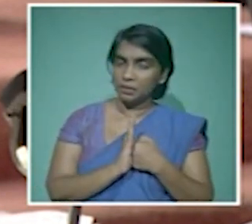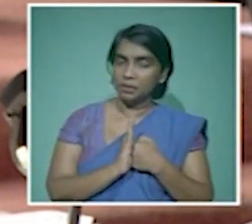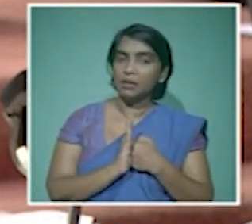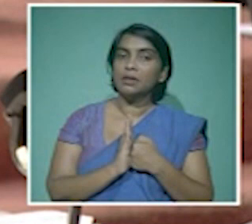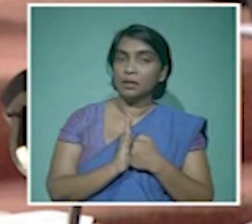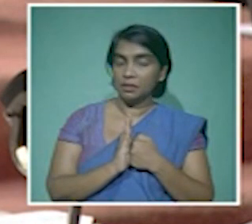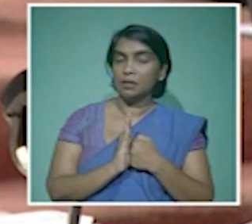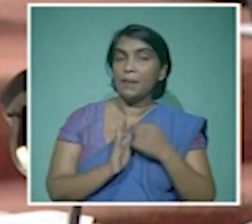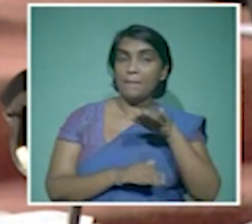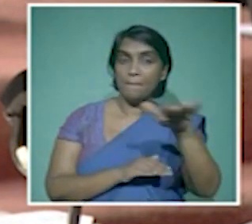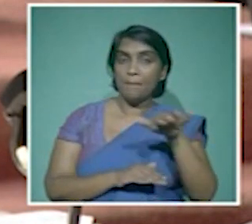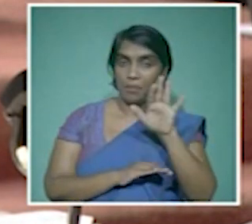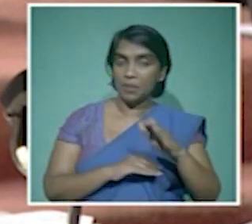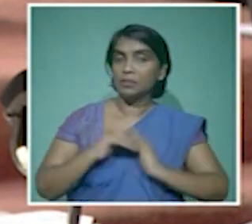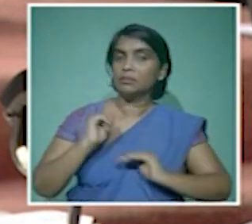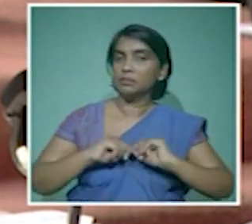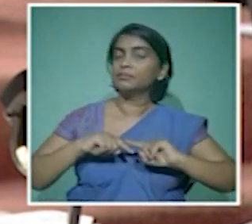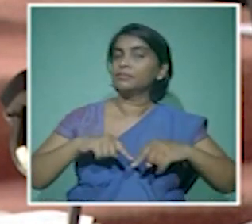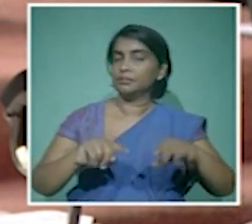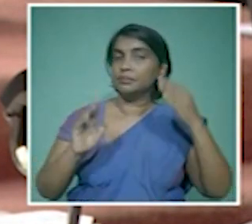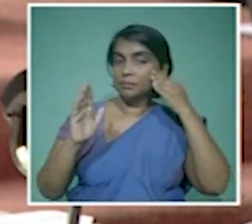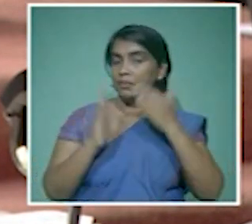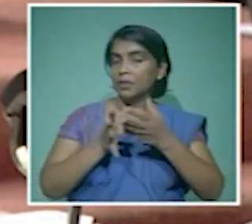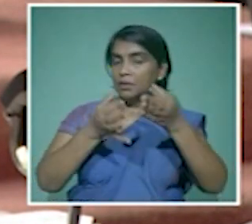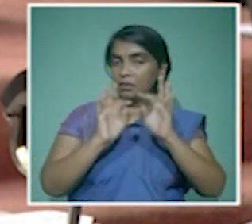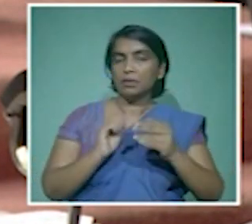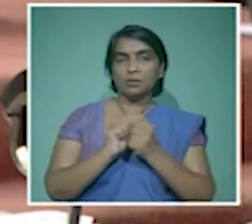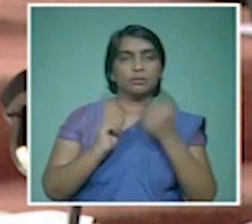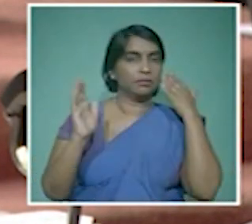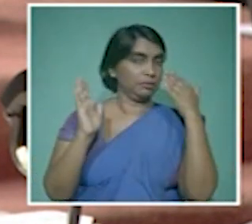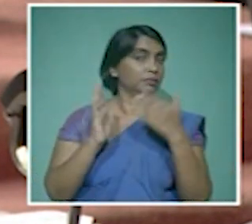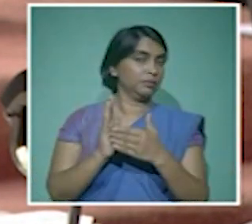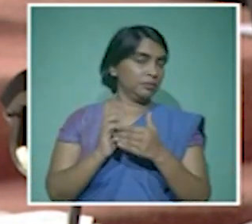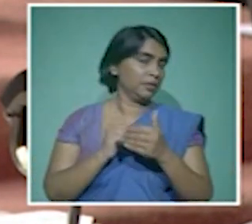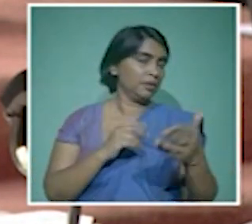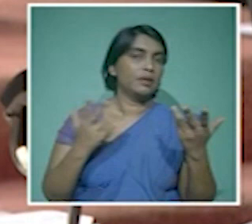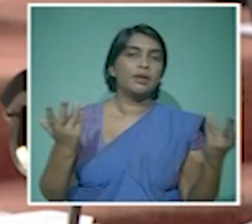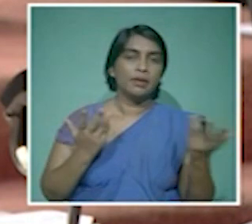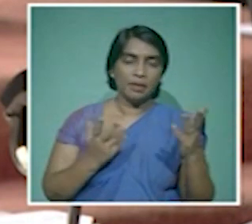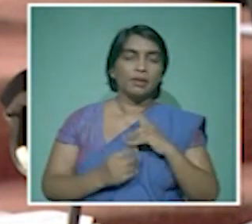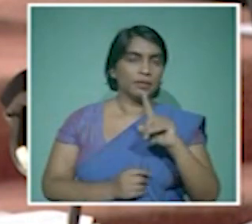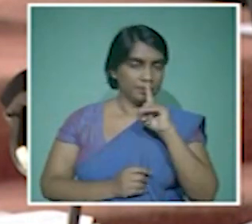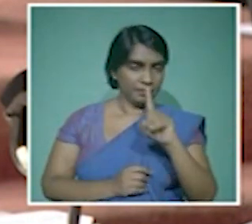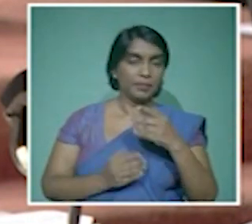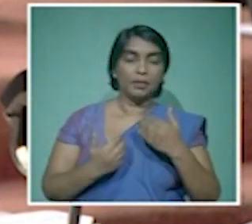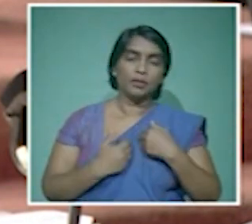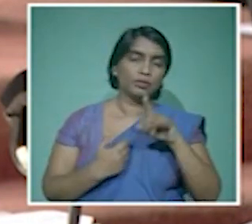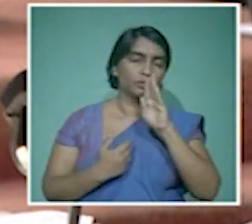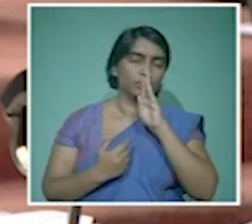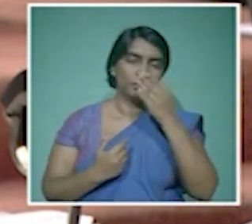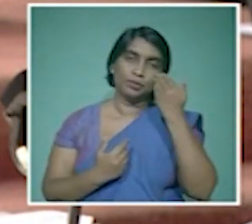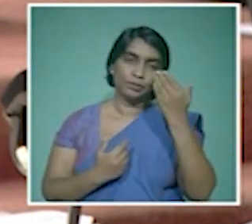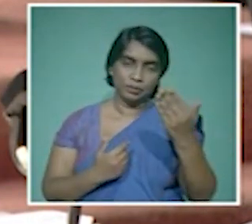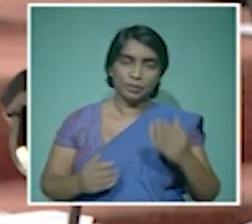செயற்பாடுகளை சரியான முறையிலே கவனத்தில் எடுத்துக்கொள்வது குறைவாகவே இருக்கின்றது. எங்களை பொறுத்தமட்டில் நாங்கள் அதை பார்க்கின்ற போது,